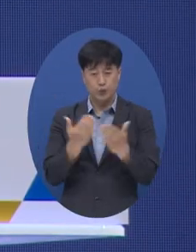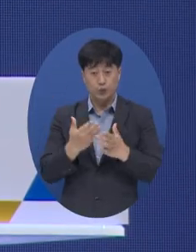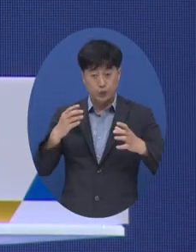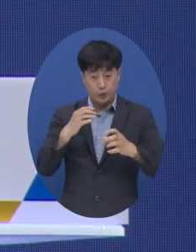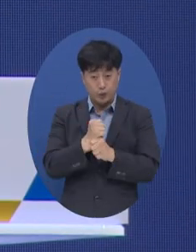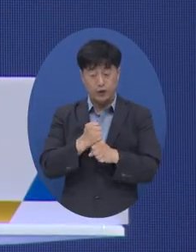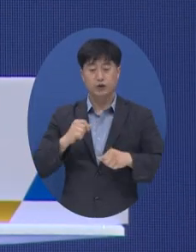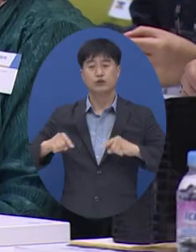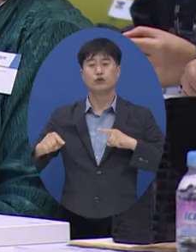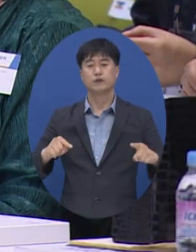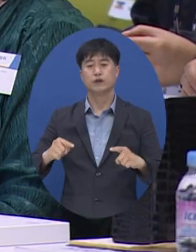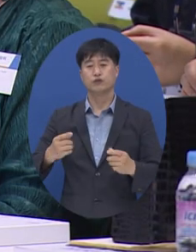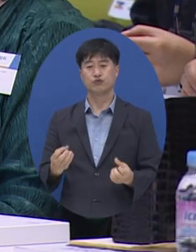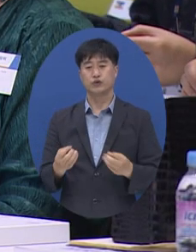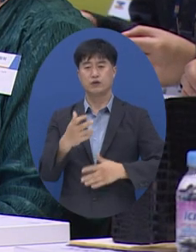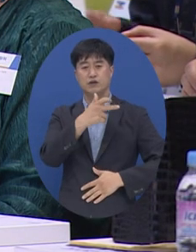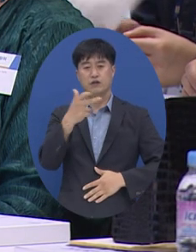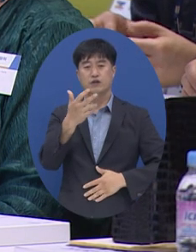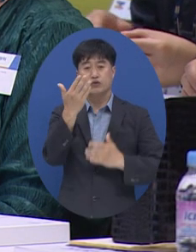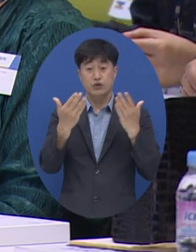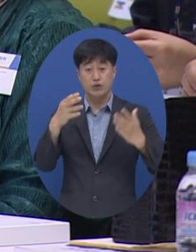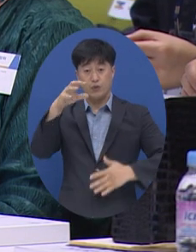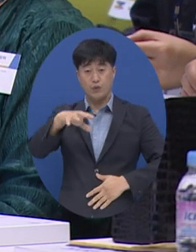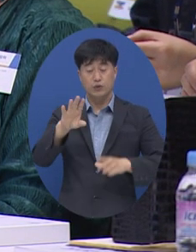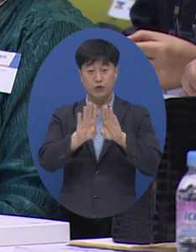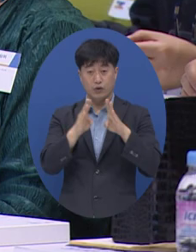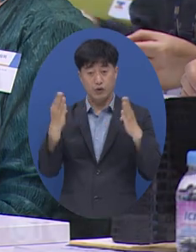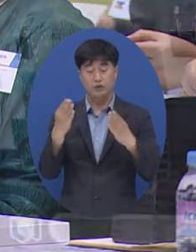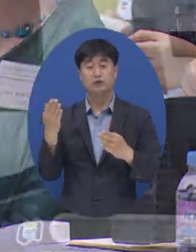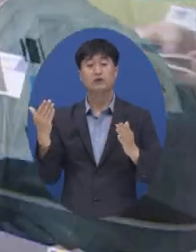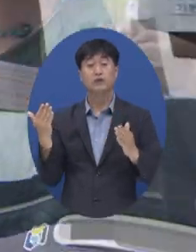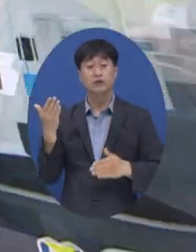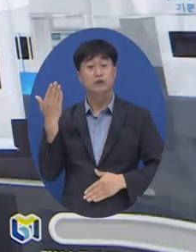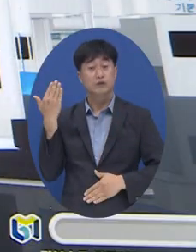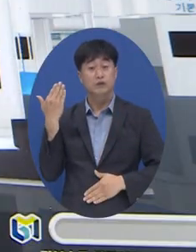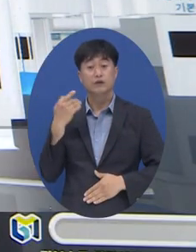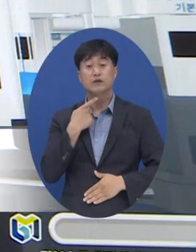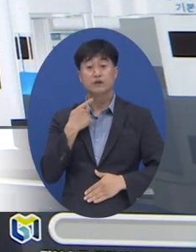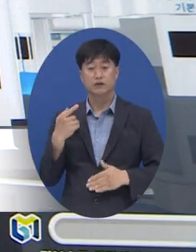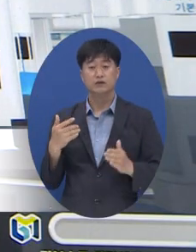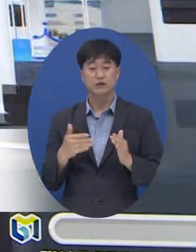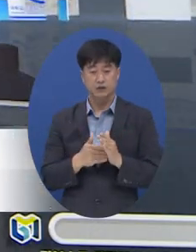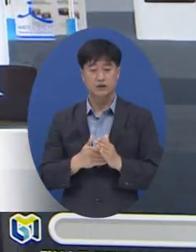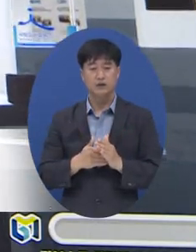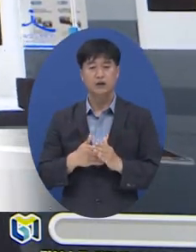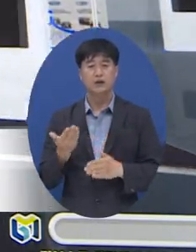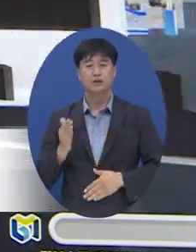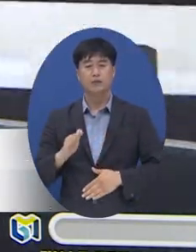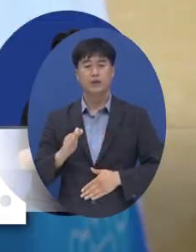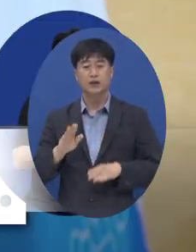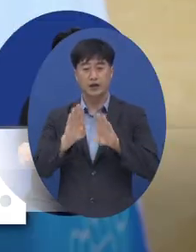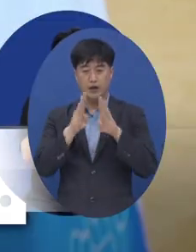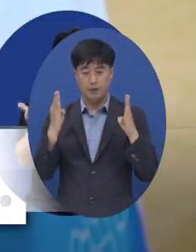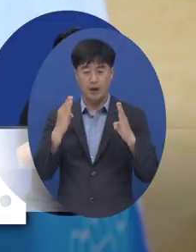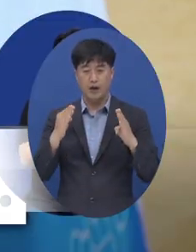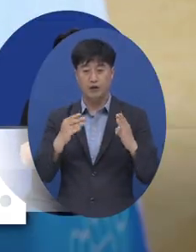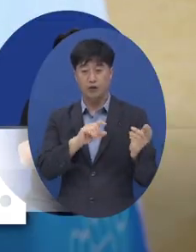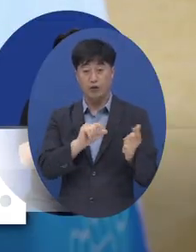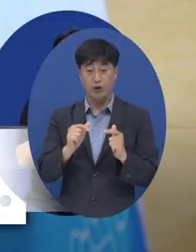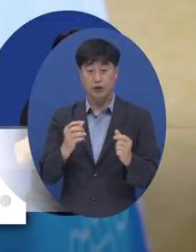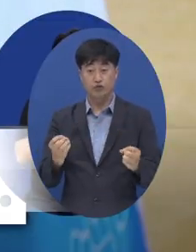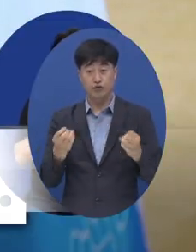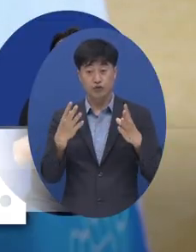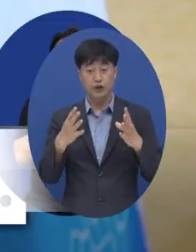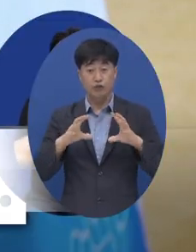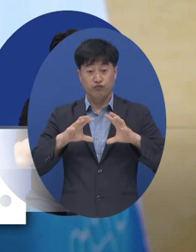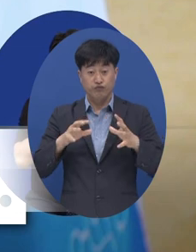정책 축제로 대규모 전시관에서 열렸습니다 그러나 개막 부터 부대행사 국제